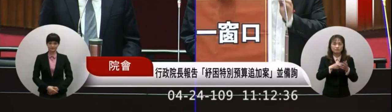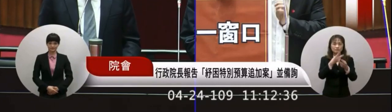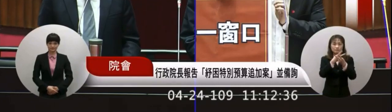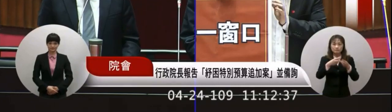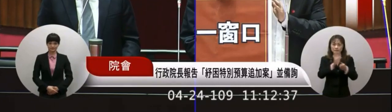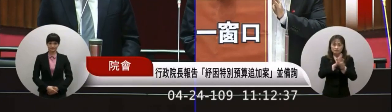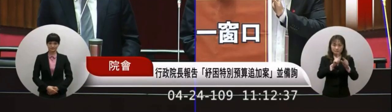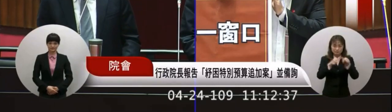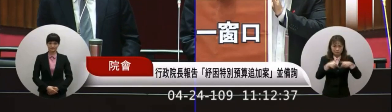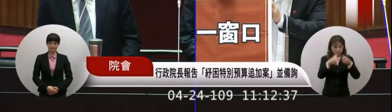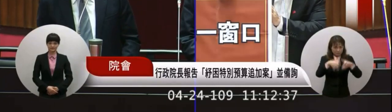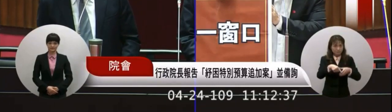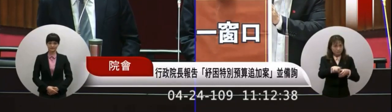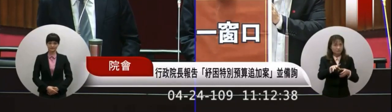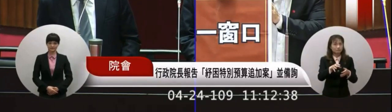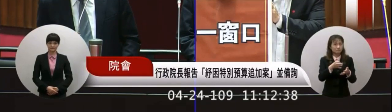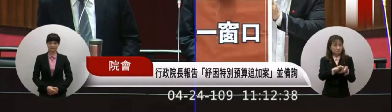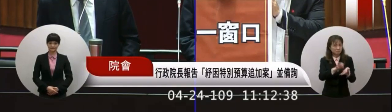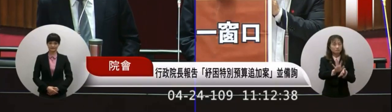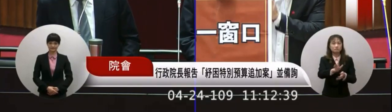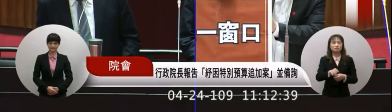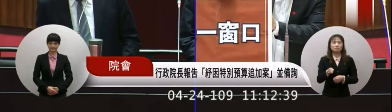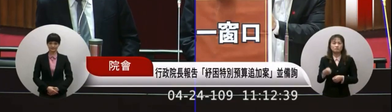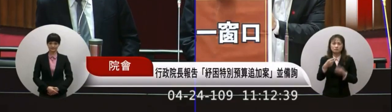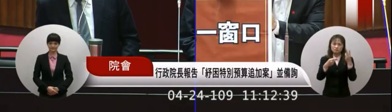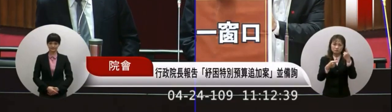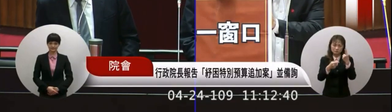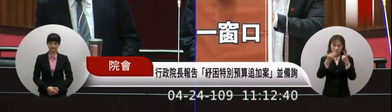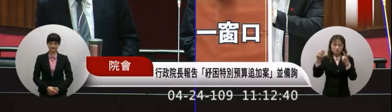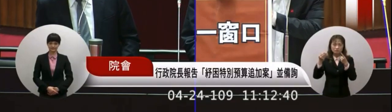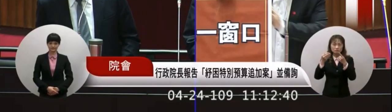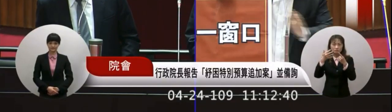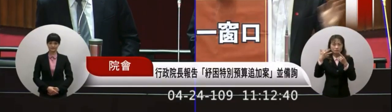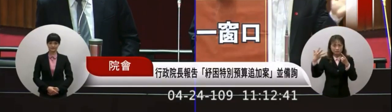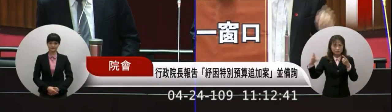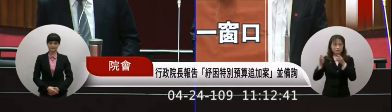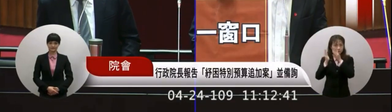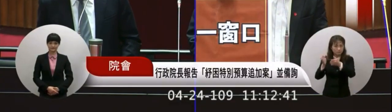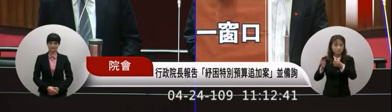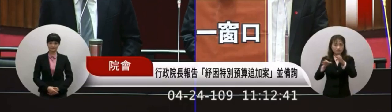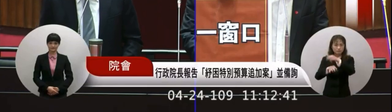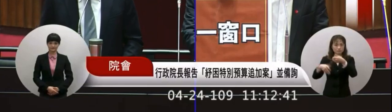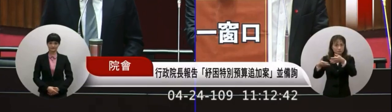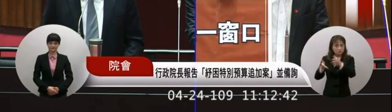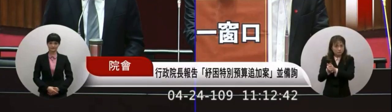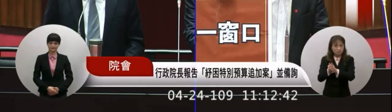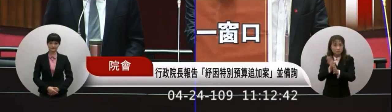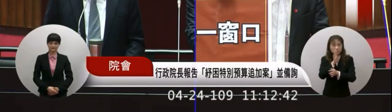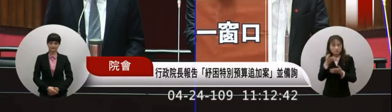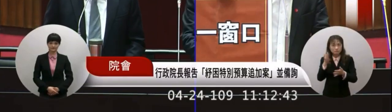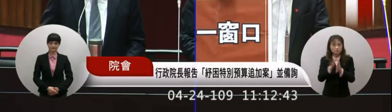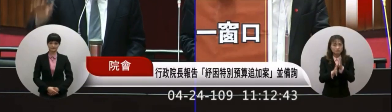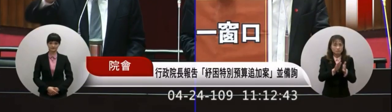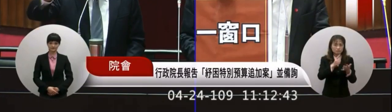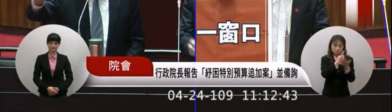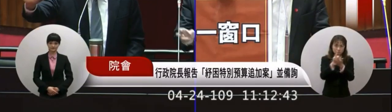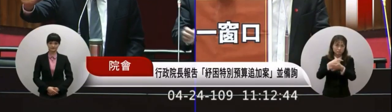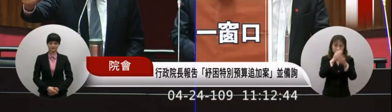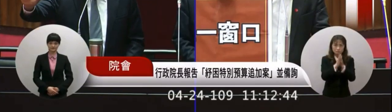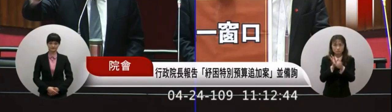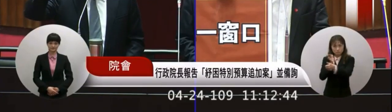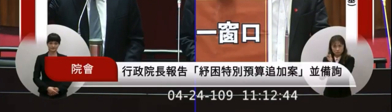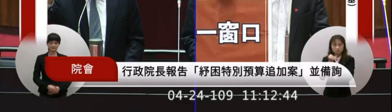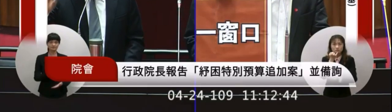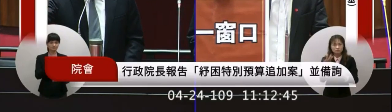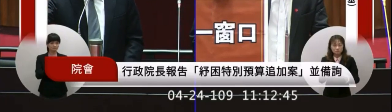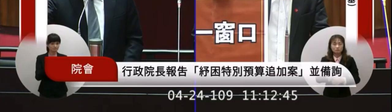1988先请教一下，伊到底是处理着敢那针对经济部的部分，还是事事行行卡这支电话拢会当来处理的？ 所